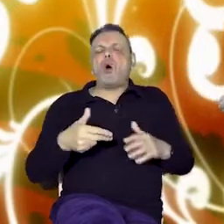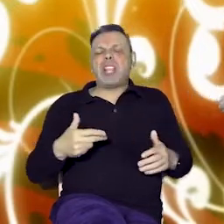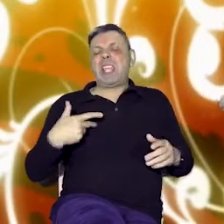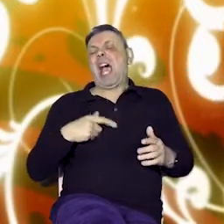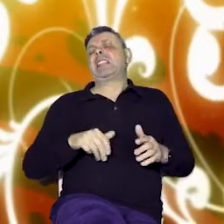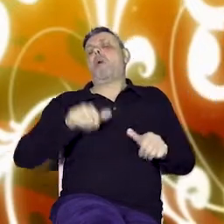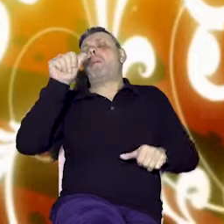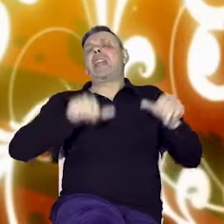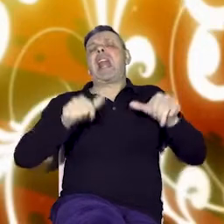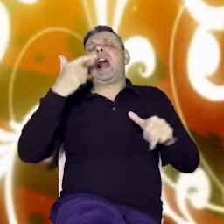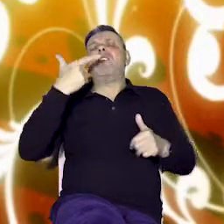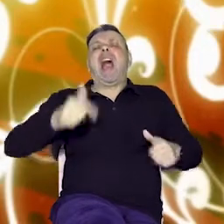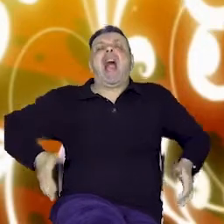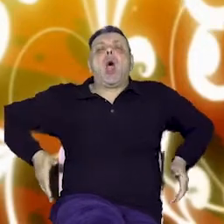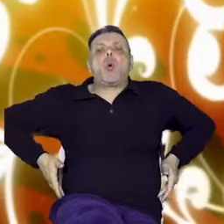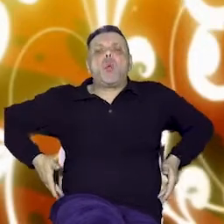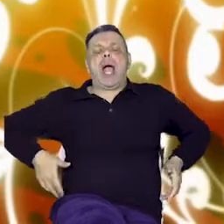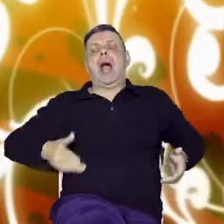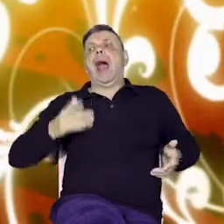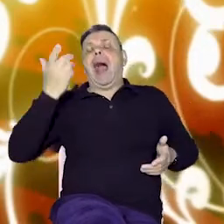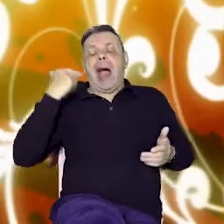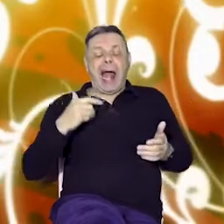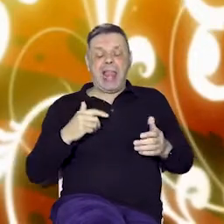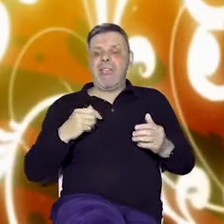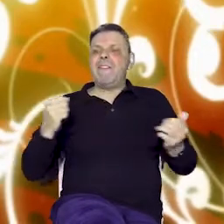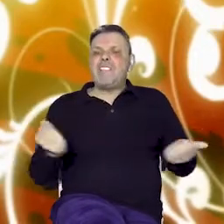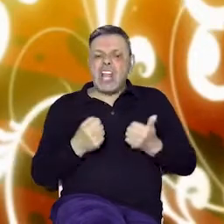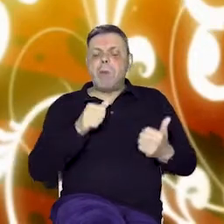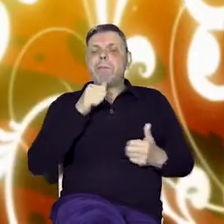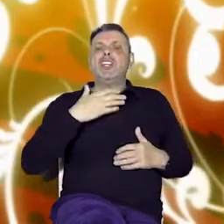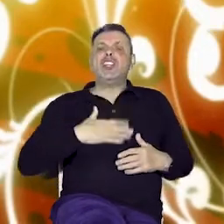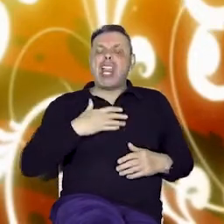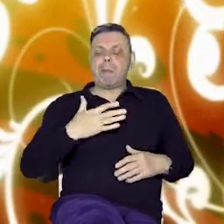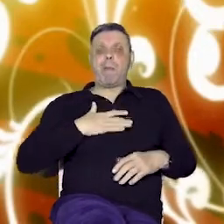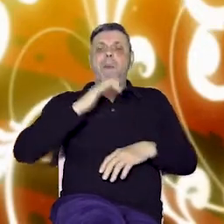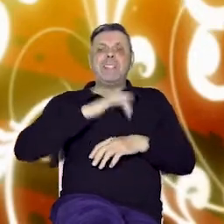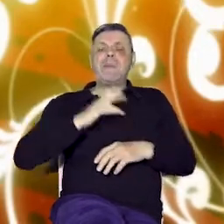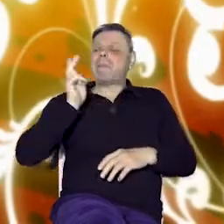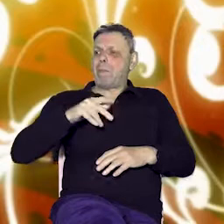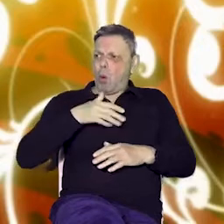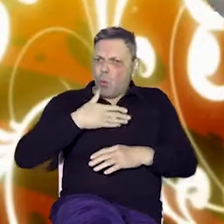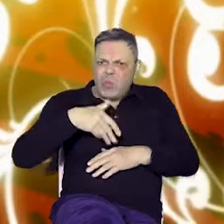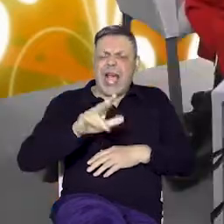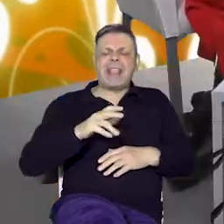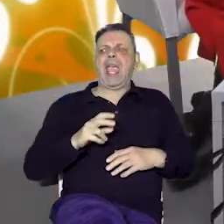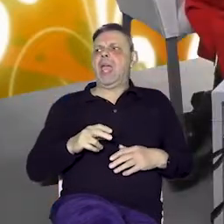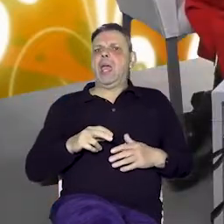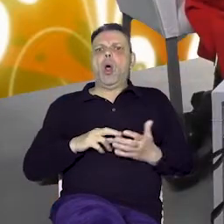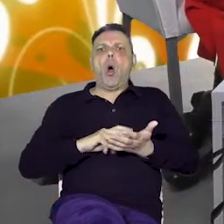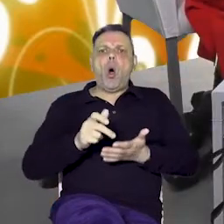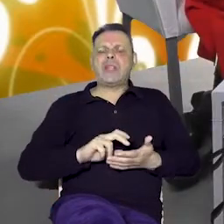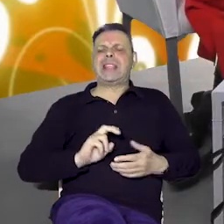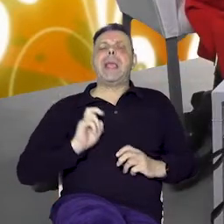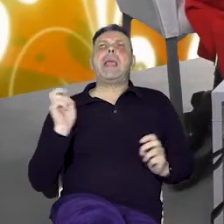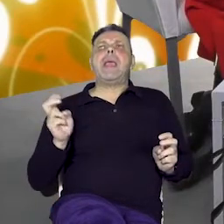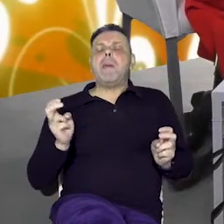to sve prebolila, ali vježbom i načinom i željom i ciljem da ja mogu dalje hodati, penjat se sama na plama i ovo